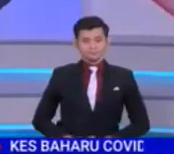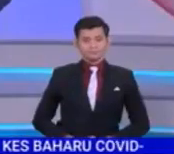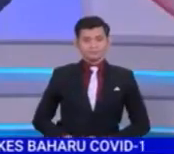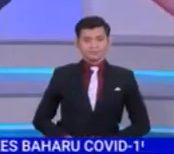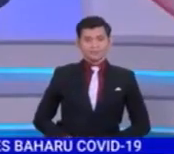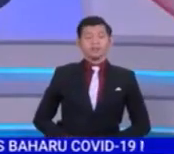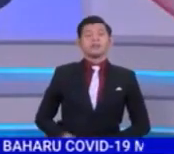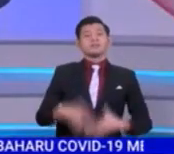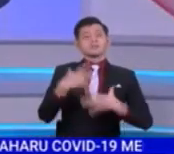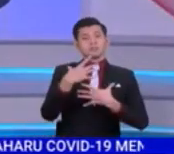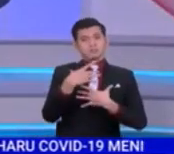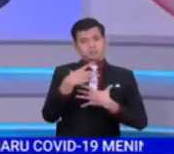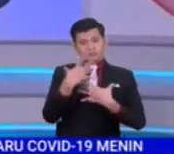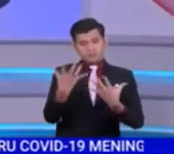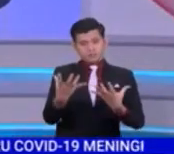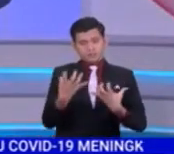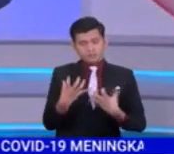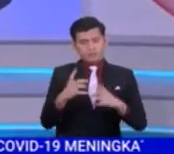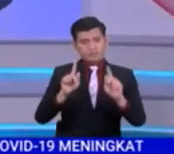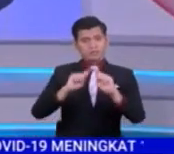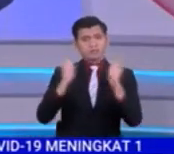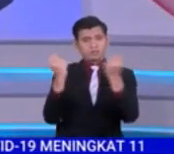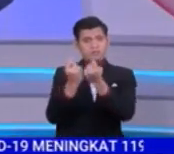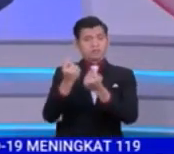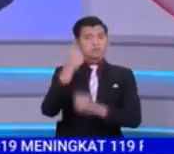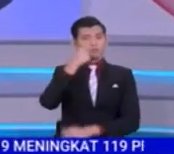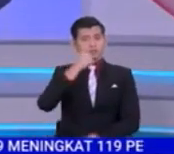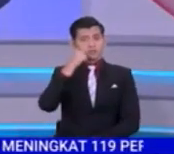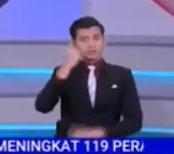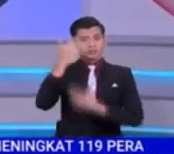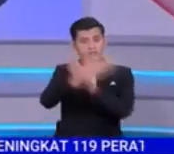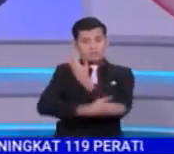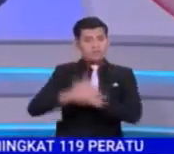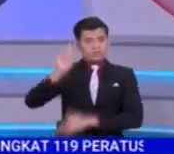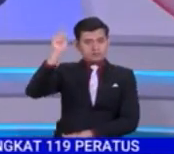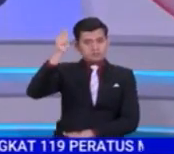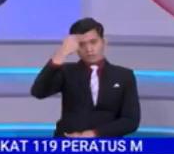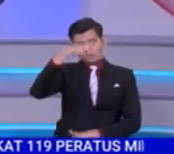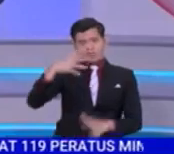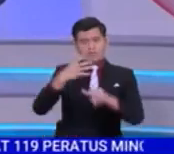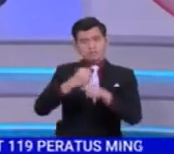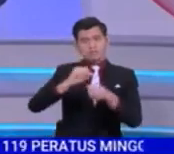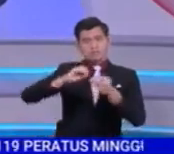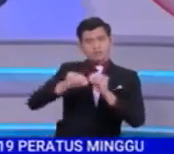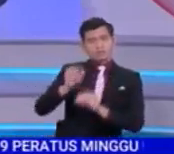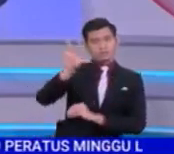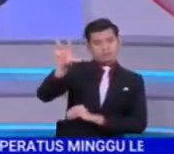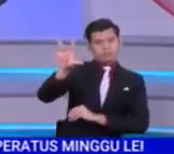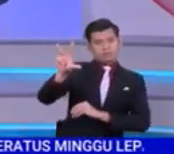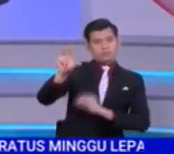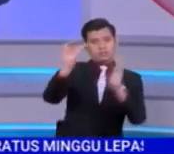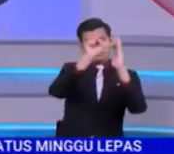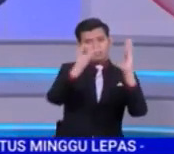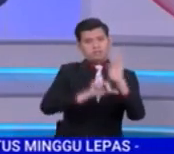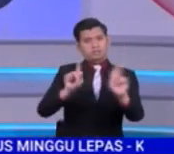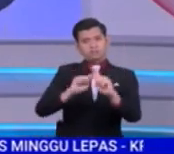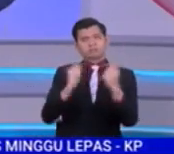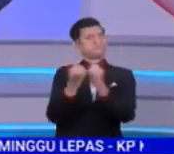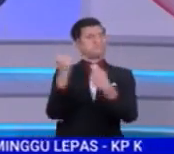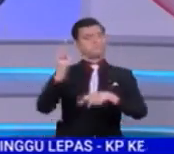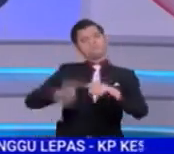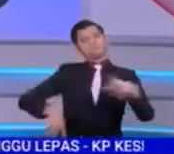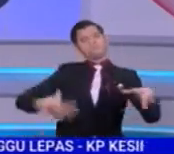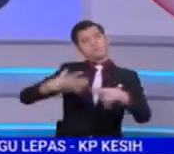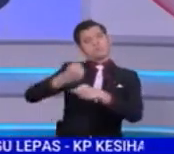cinta itu hajat kuat dari intense wanita negara untuk menyumbang sekurang-kurangnya pengingat Gang sedalam Aceh berpasukan nampaknya tidak